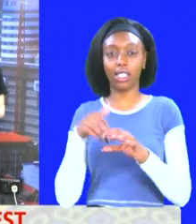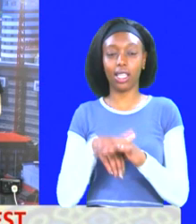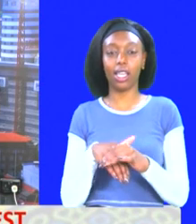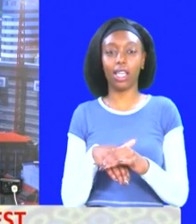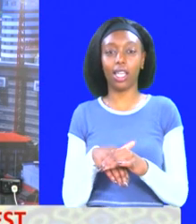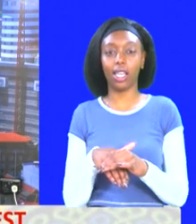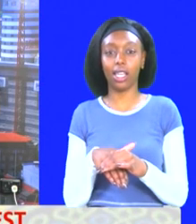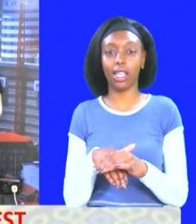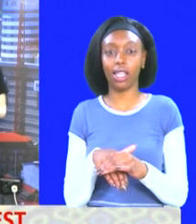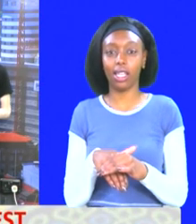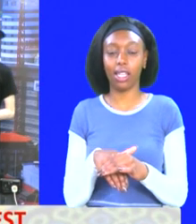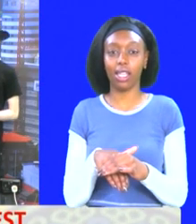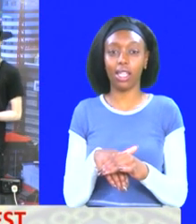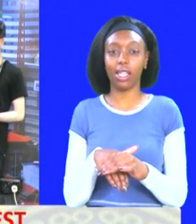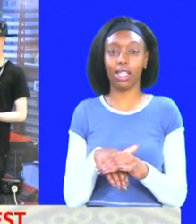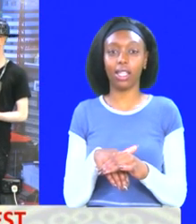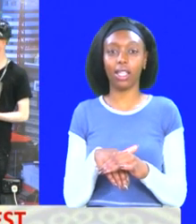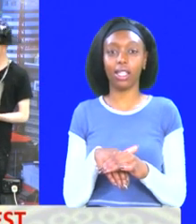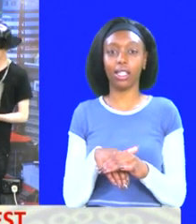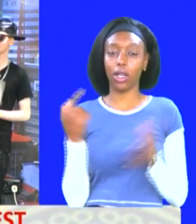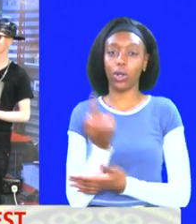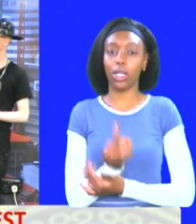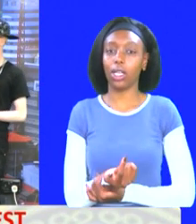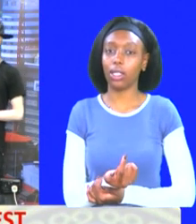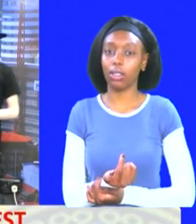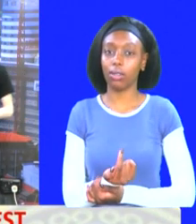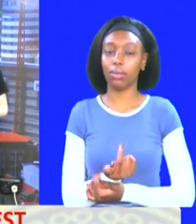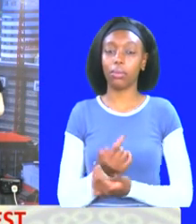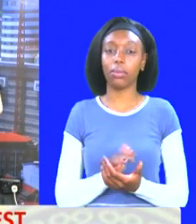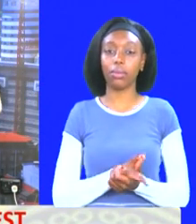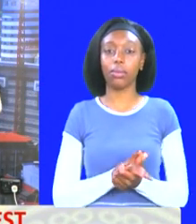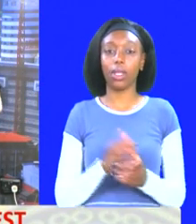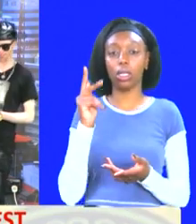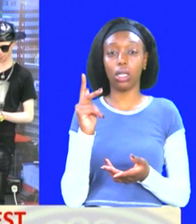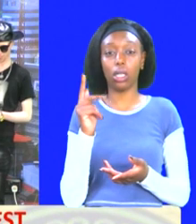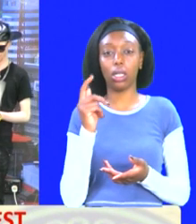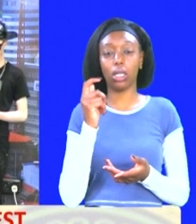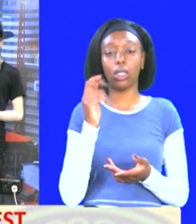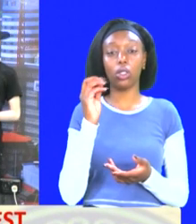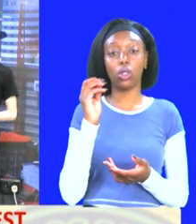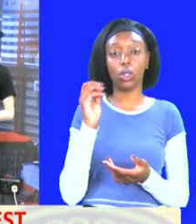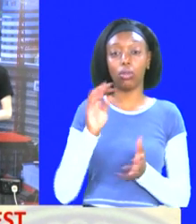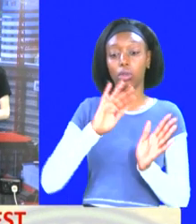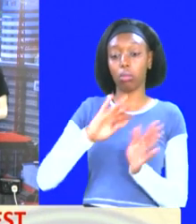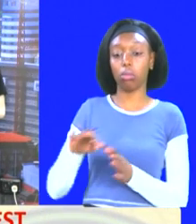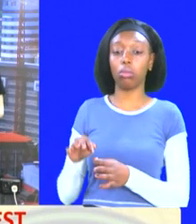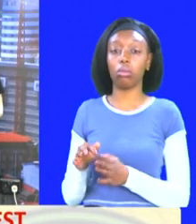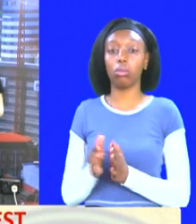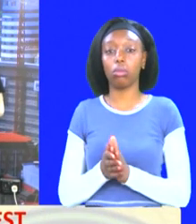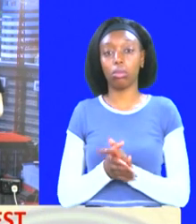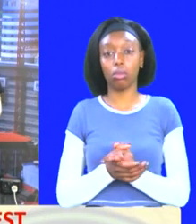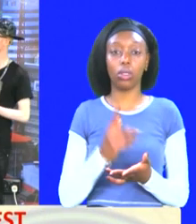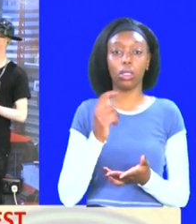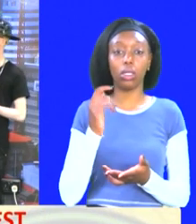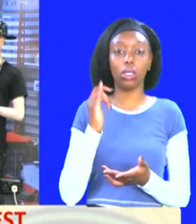ama. Ah, woko fiti bala. Woko fiti. Woko sote. Nini. Kasirisha kama DJ Smollet. Ay. Juu,